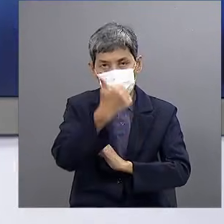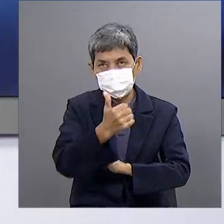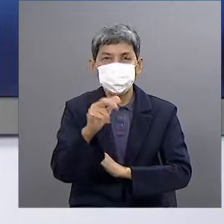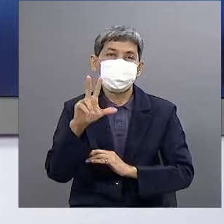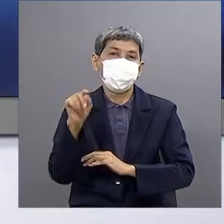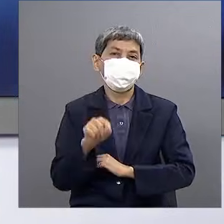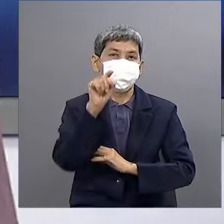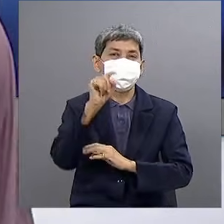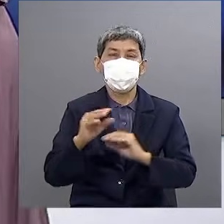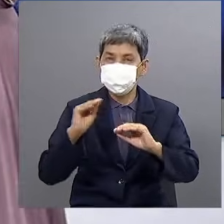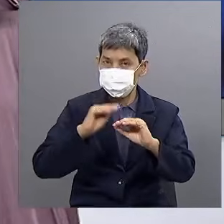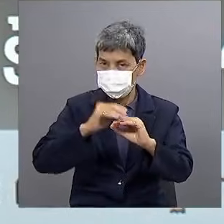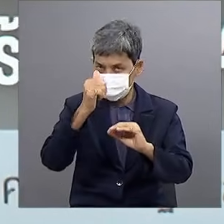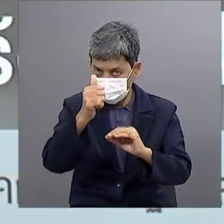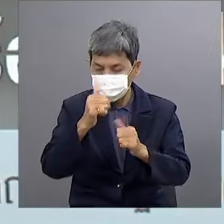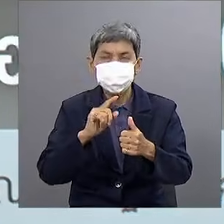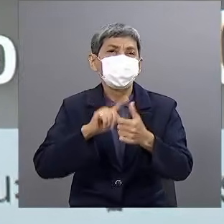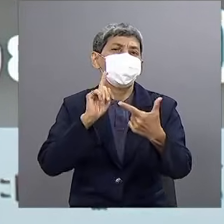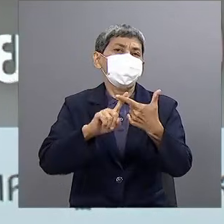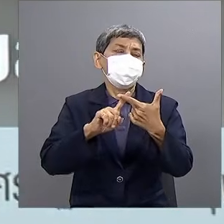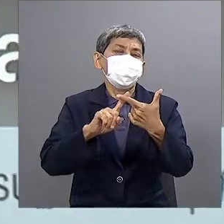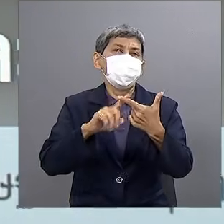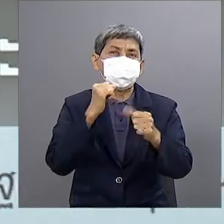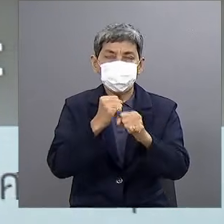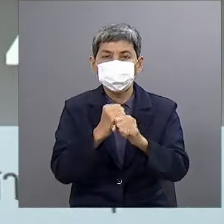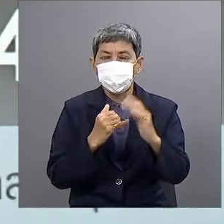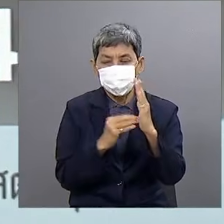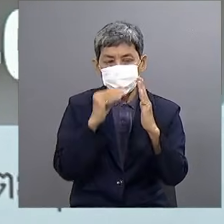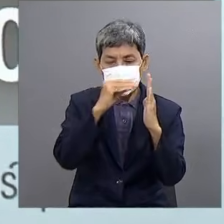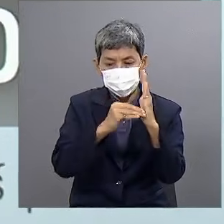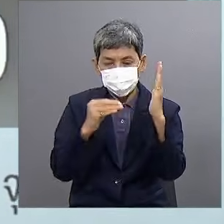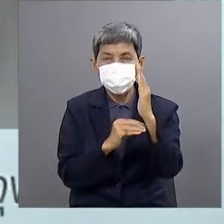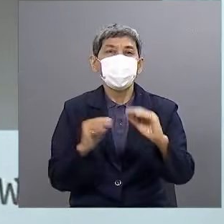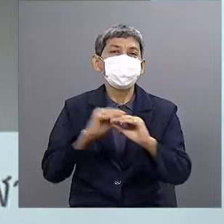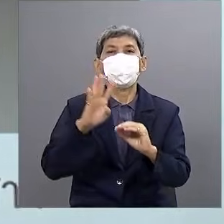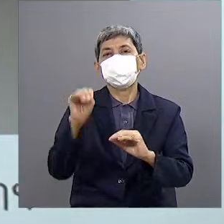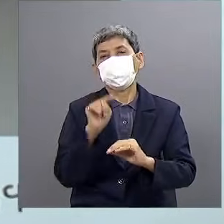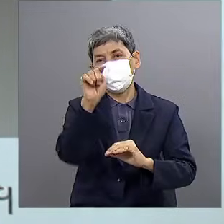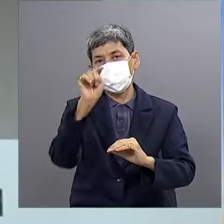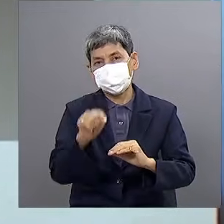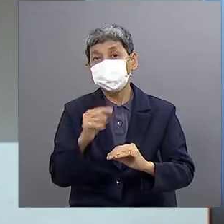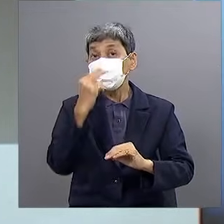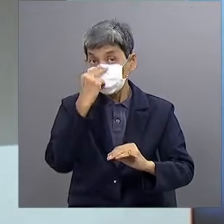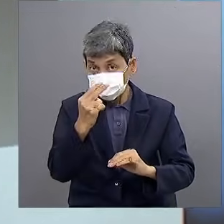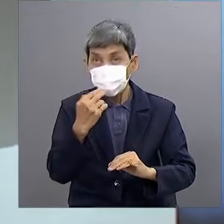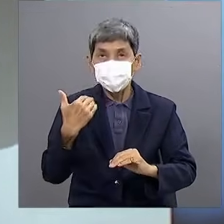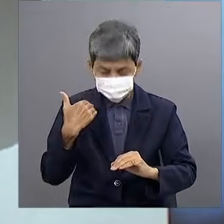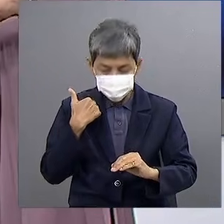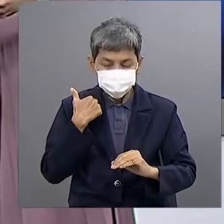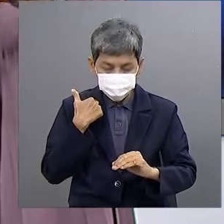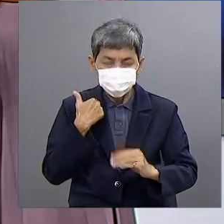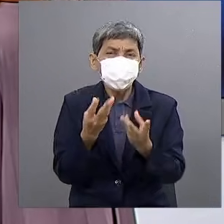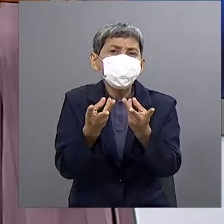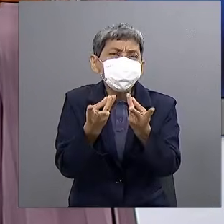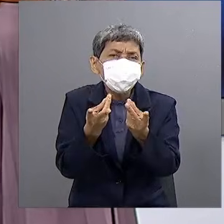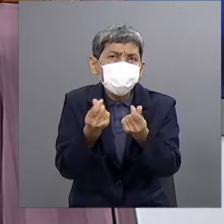นะคะแล้วก็เพิ่มเรื่องของการเดินทางถึง40%ด้วยค่ะในภาพรวมเนี่ยมีเช่นกันนะคะตัวเลขค่ะก็คือว่า